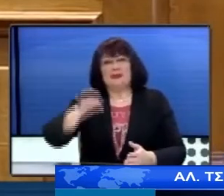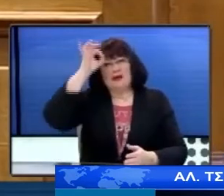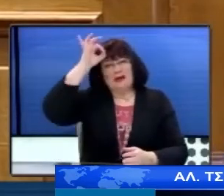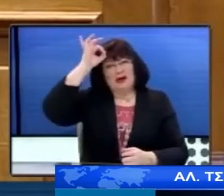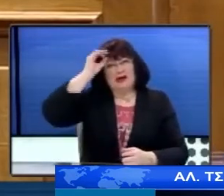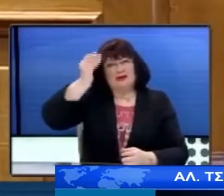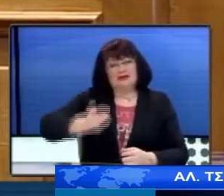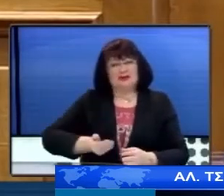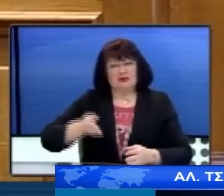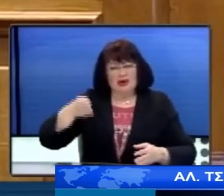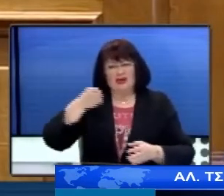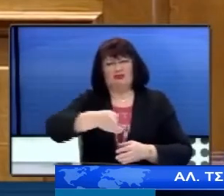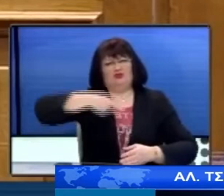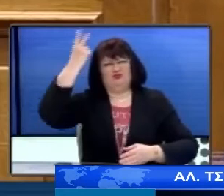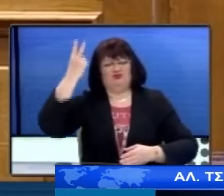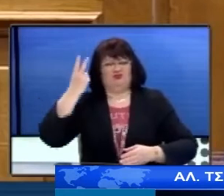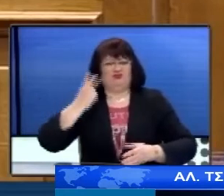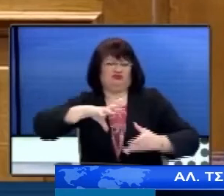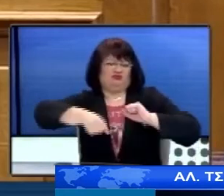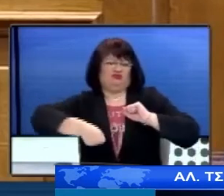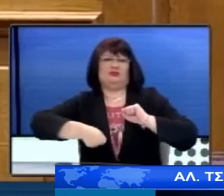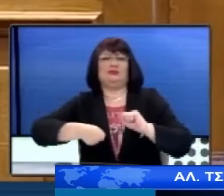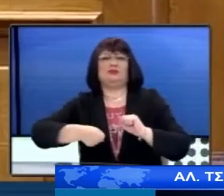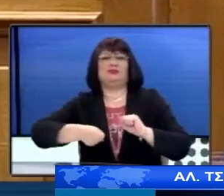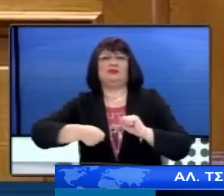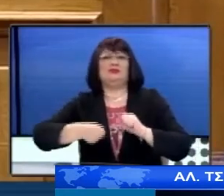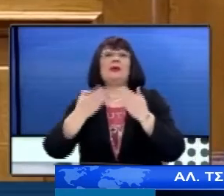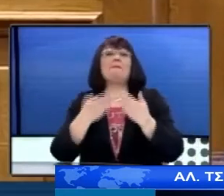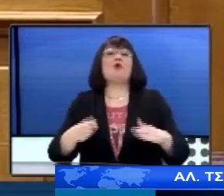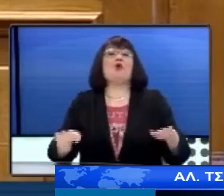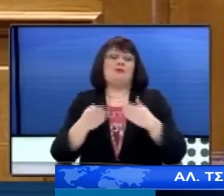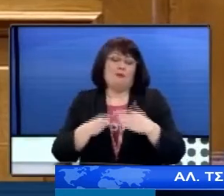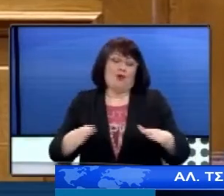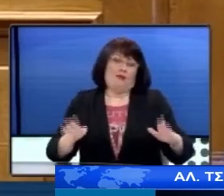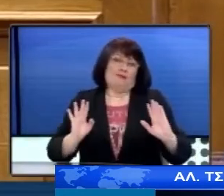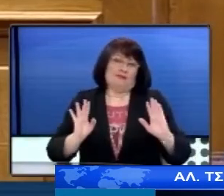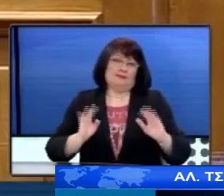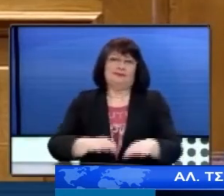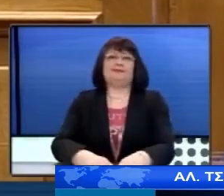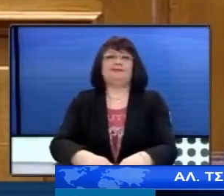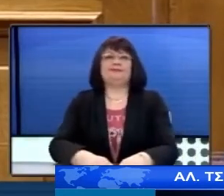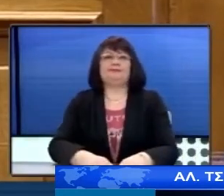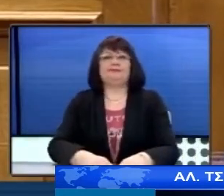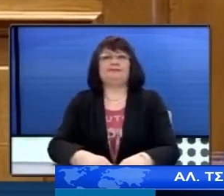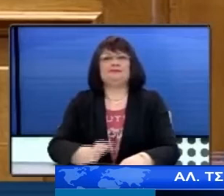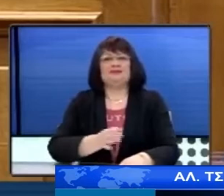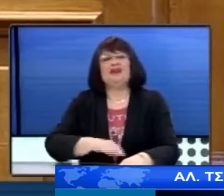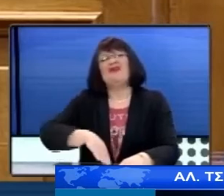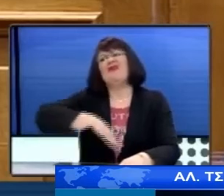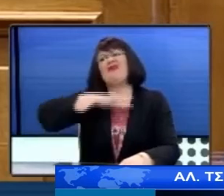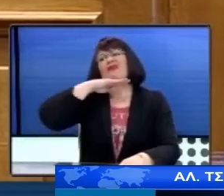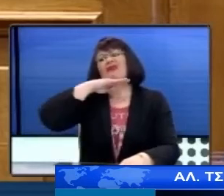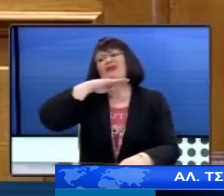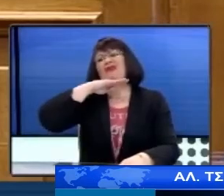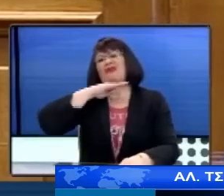αστυνομική καταστολή και αφαιρεσία και με καταιγισμό προπαγάνδας. Και να σας πω και κάτι, τα έχει βαρεθεί όλα